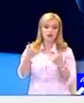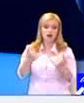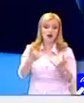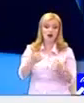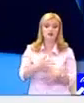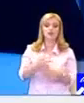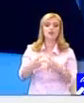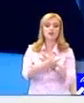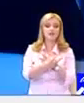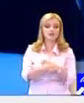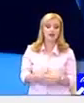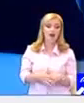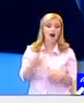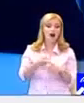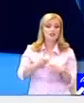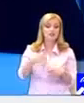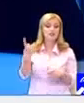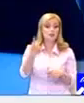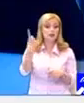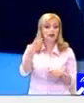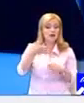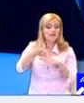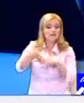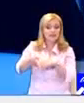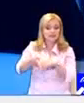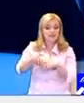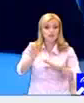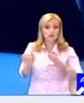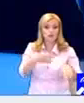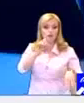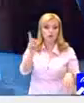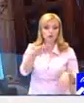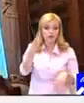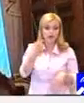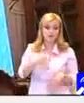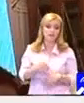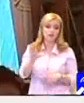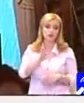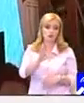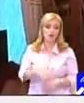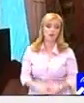fi prima vizită a liderului rus în Europa Occidentală după aproape un an.